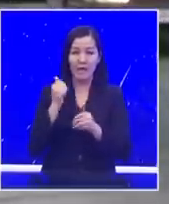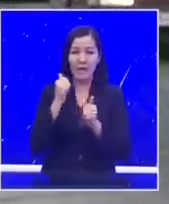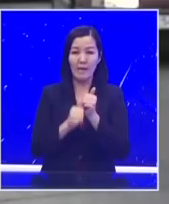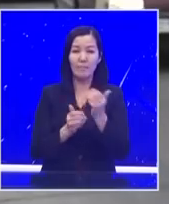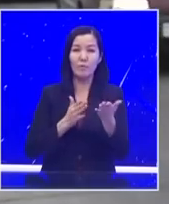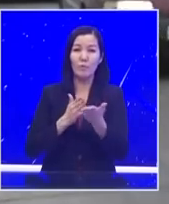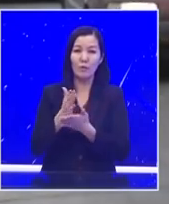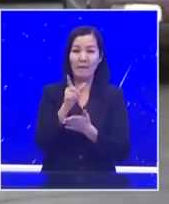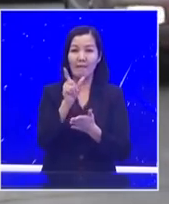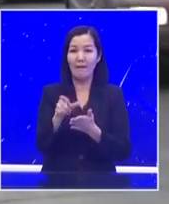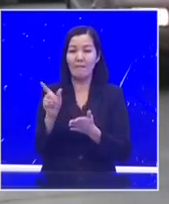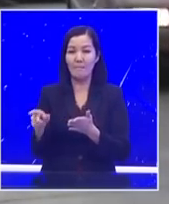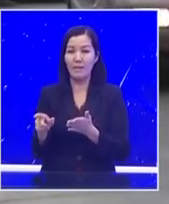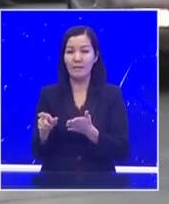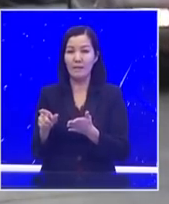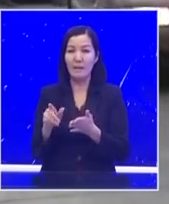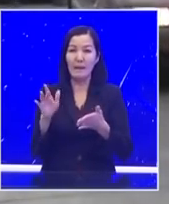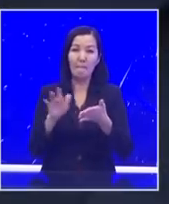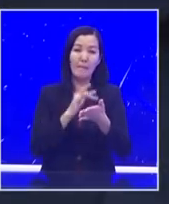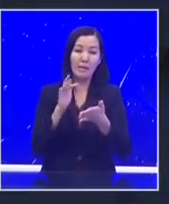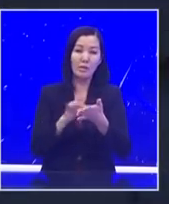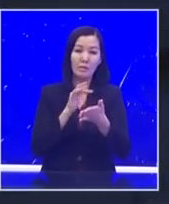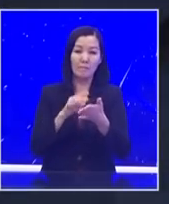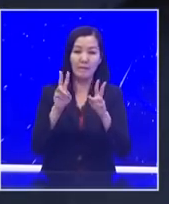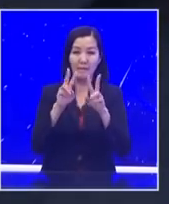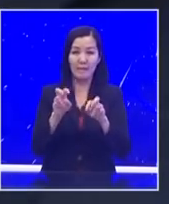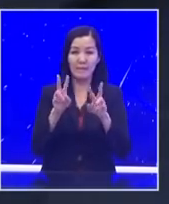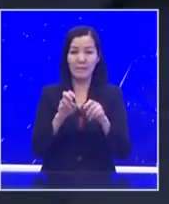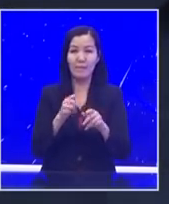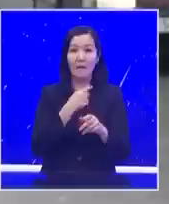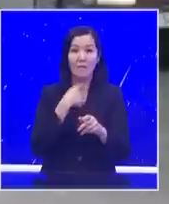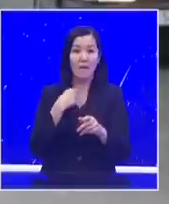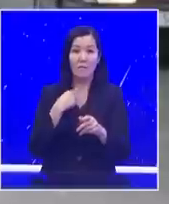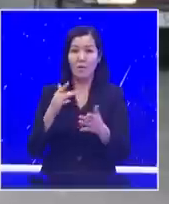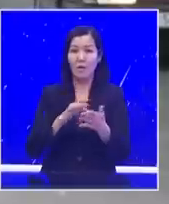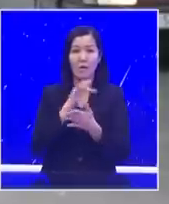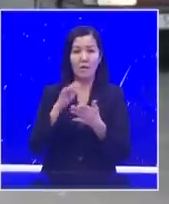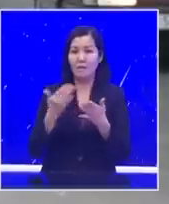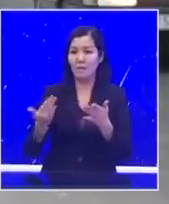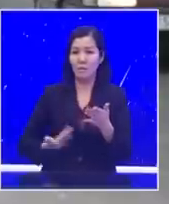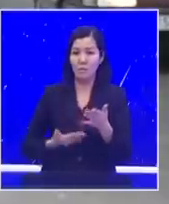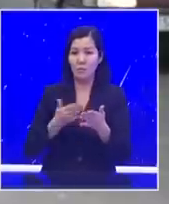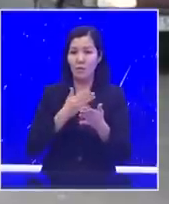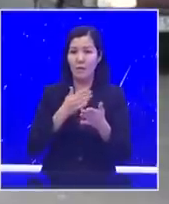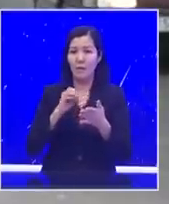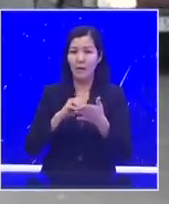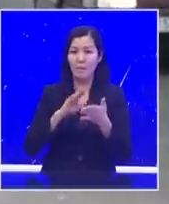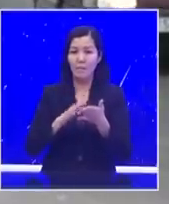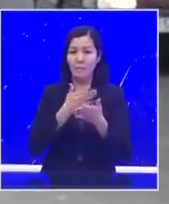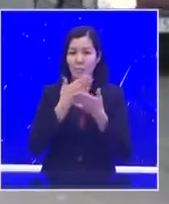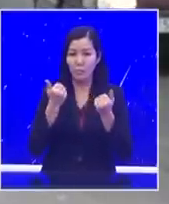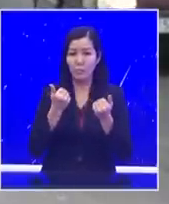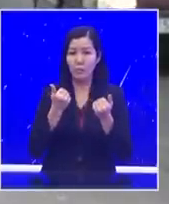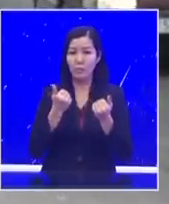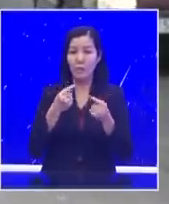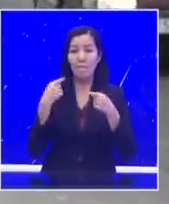жатқан азаматтарды біз планшетпен тексеріп жатырмыз. Егер де мына Талдықорған қаласында болса, Талдықорған қаласына өткіземіз. Егер